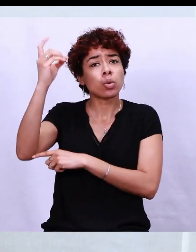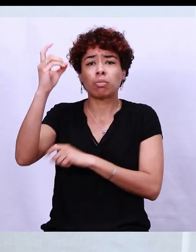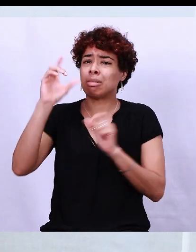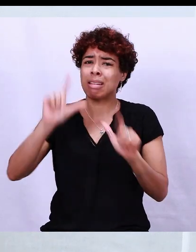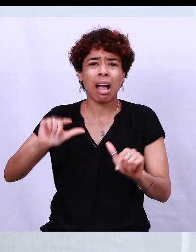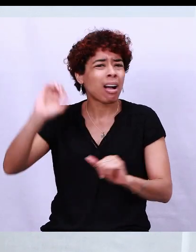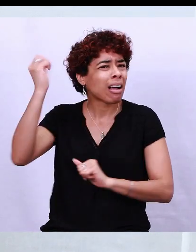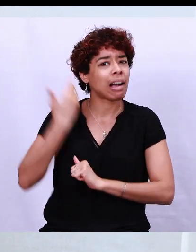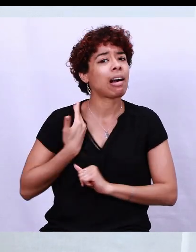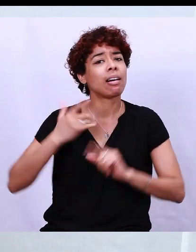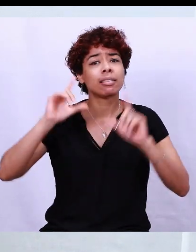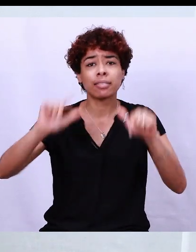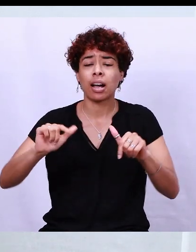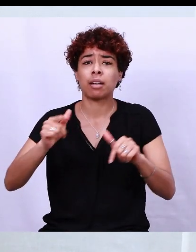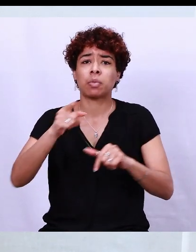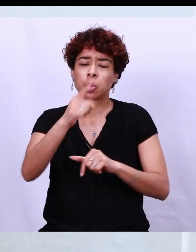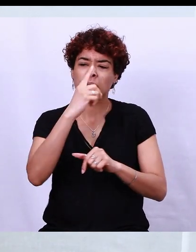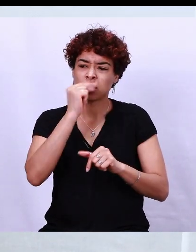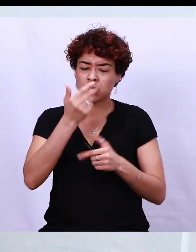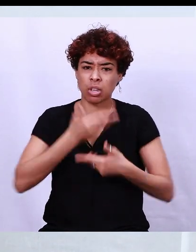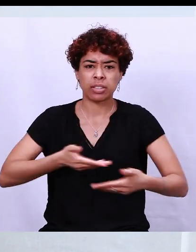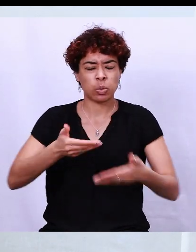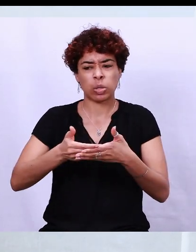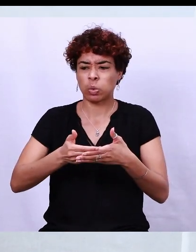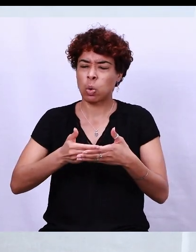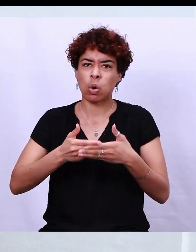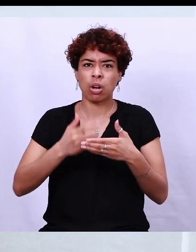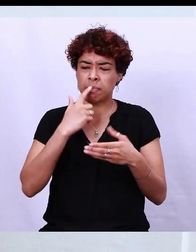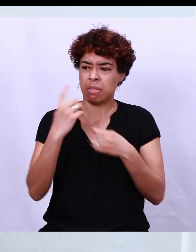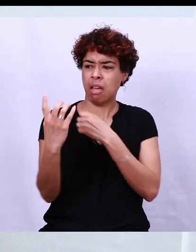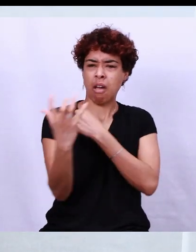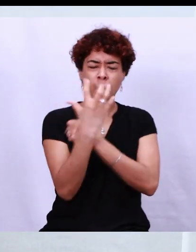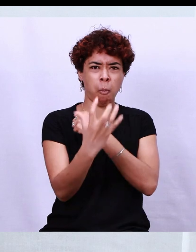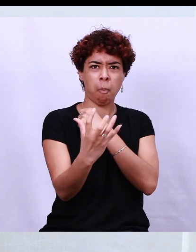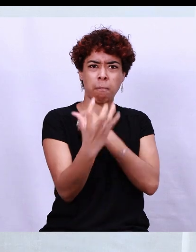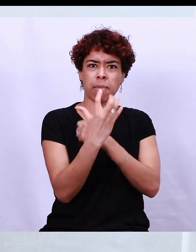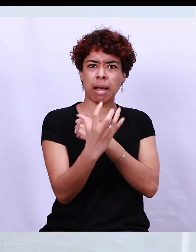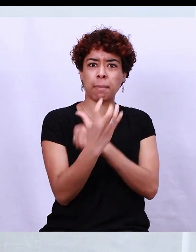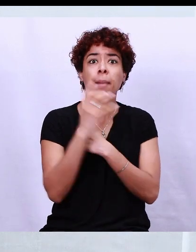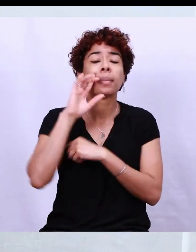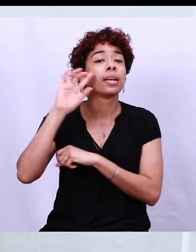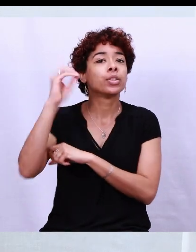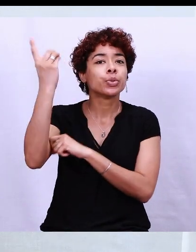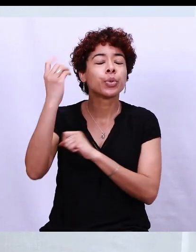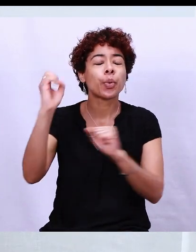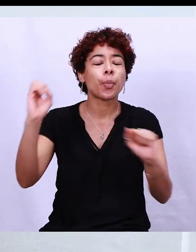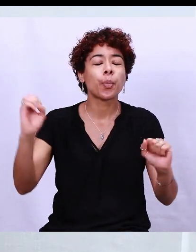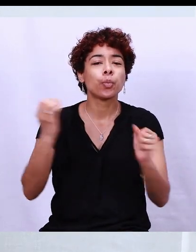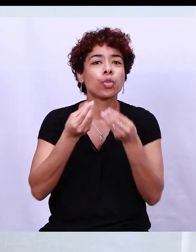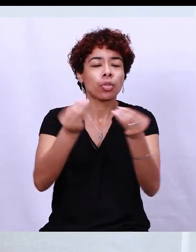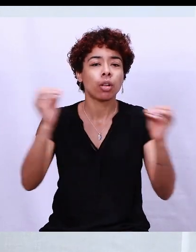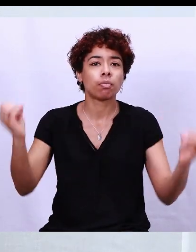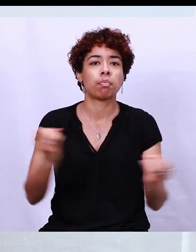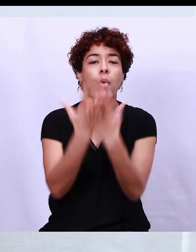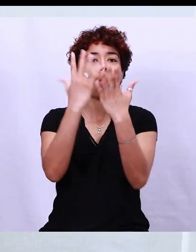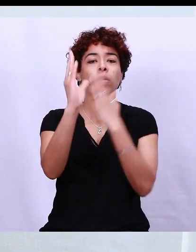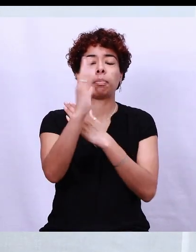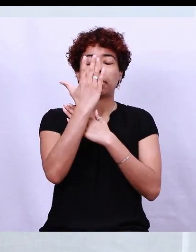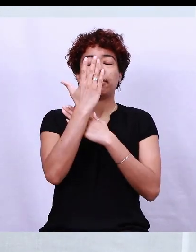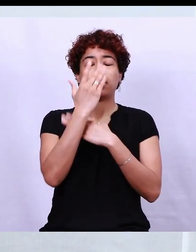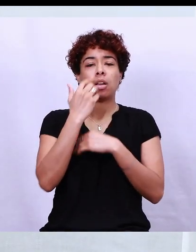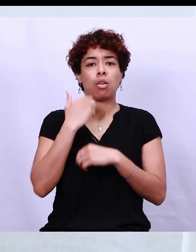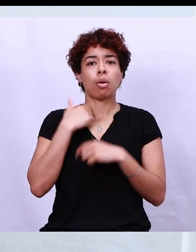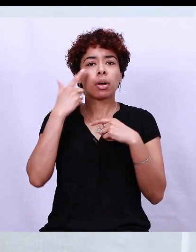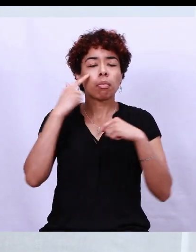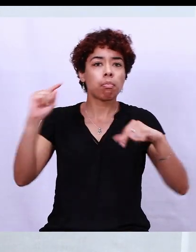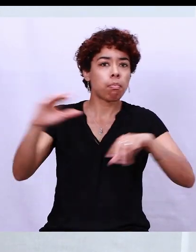de tes difficultés, de peut-être l'opposition que tu vois en ce moment, est en train de mettre à la lumière des choses parfois qui sont cachées à nos